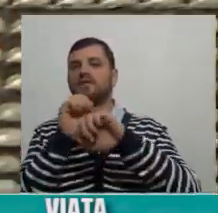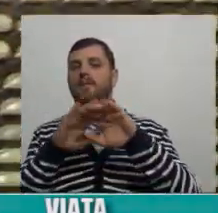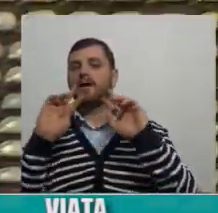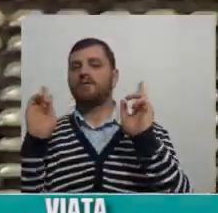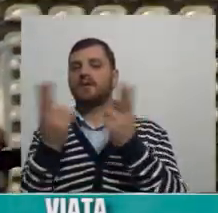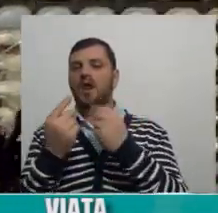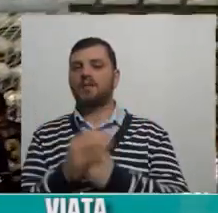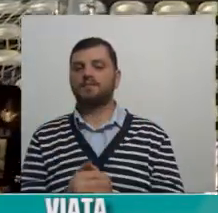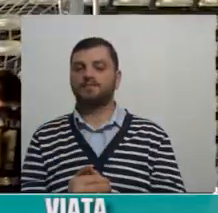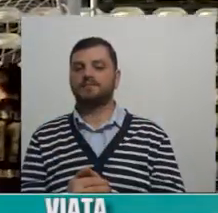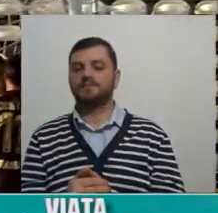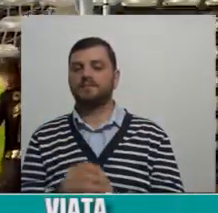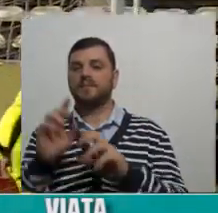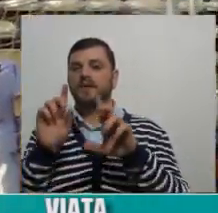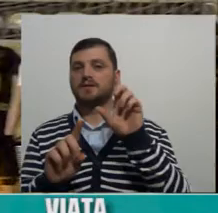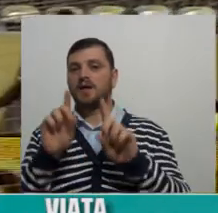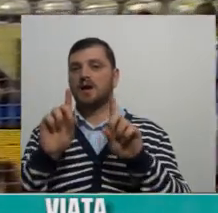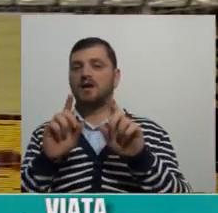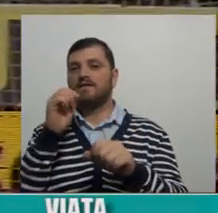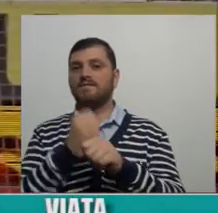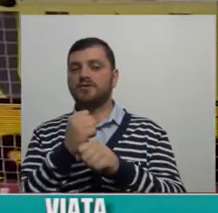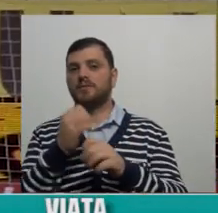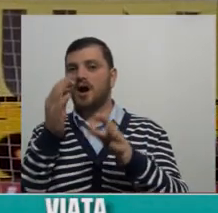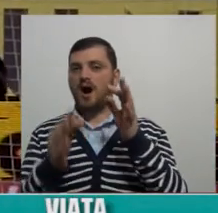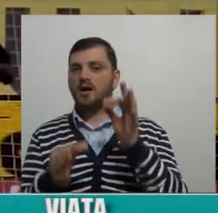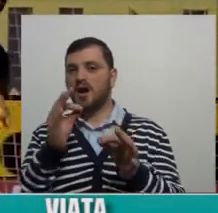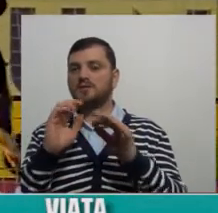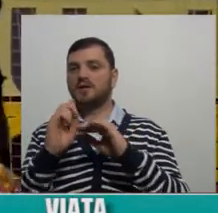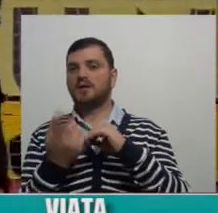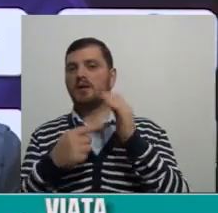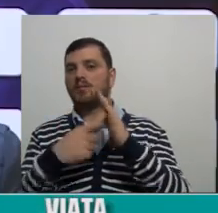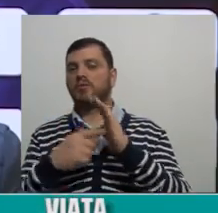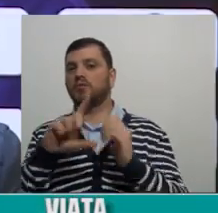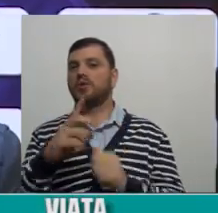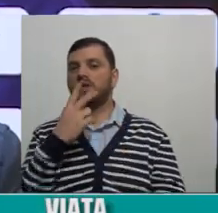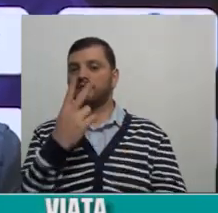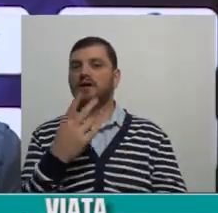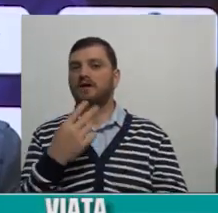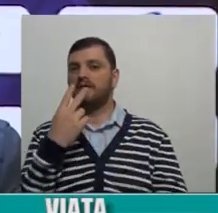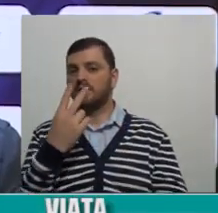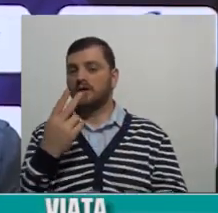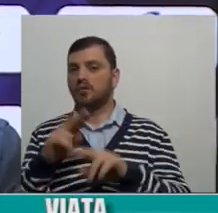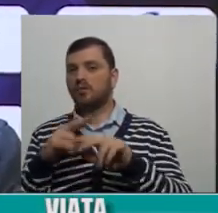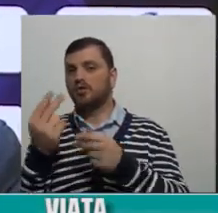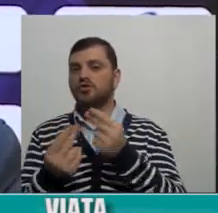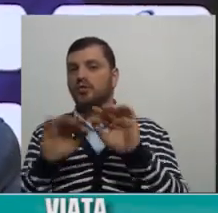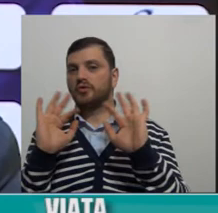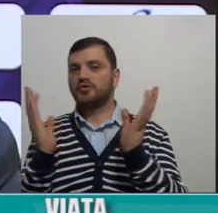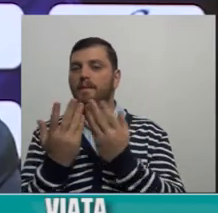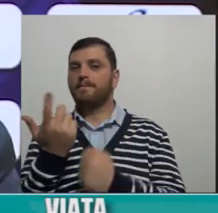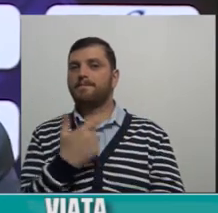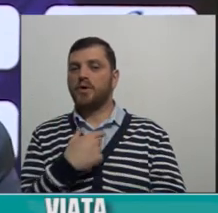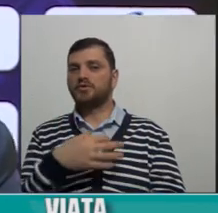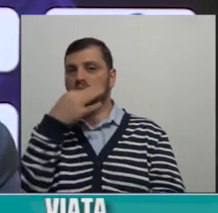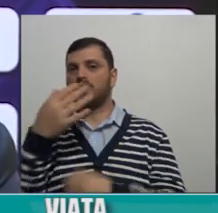paradă salvatoare pe final. Dacă facem o analiză și fac analiză din punctul meu de vedere, văzând jocul pe